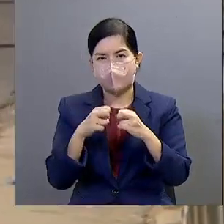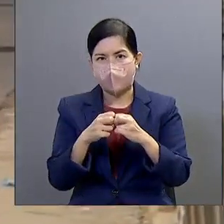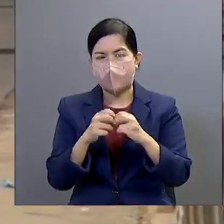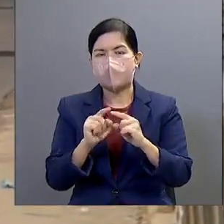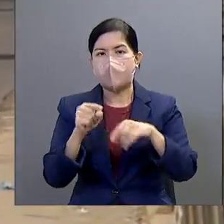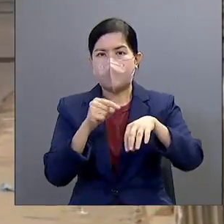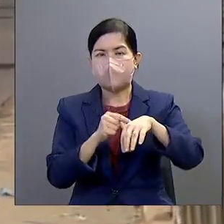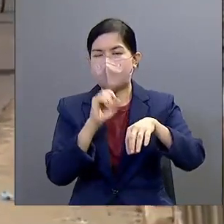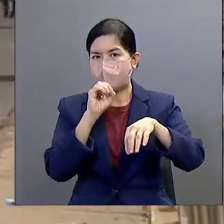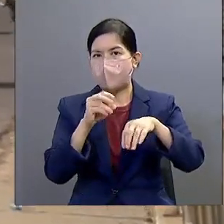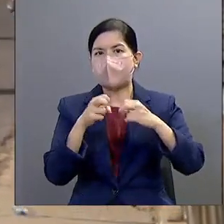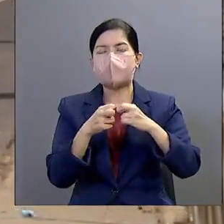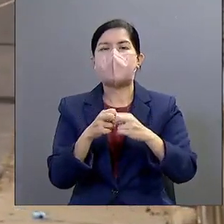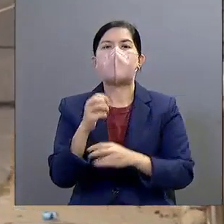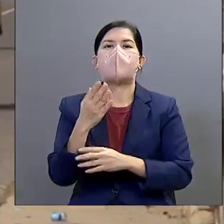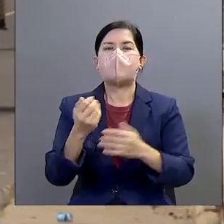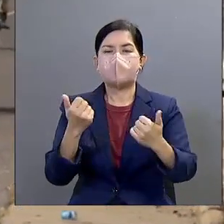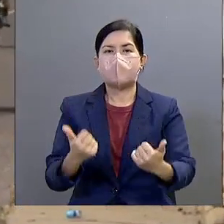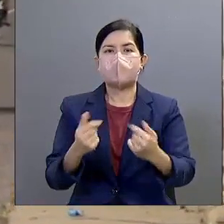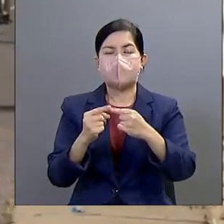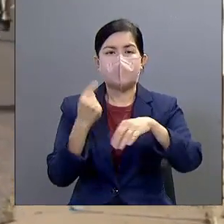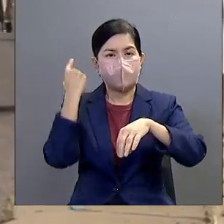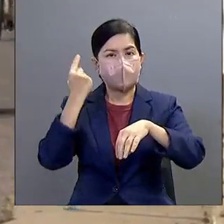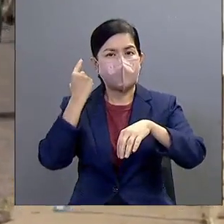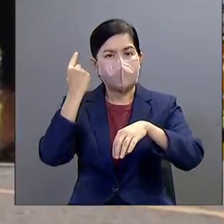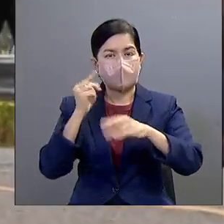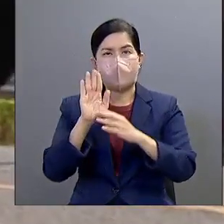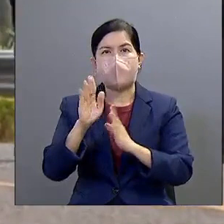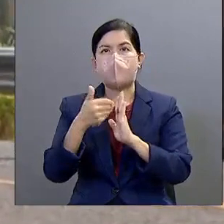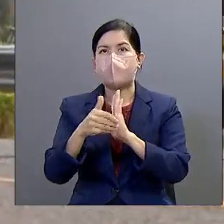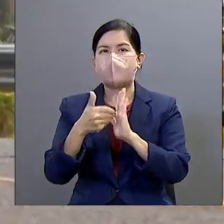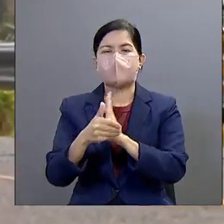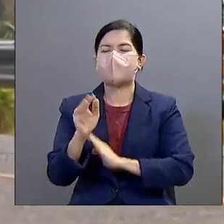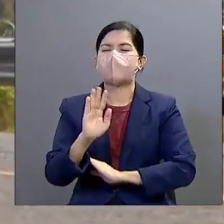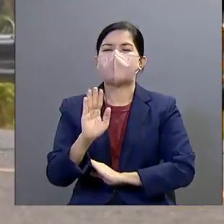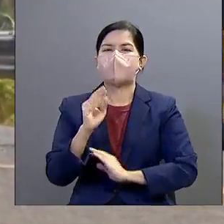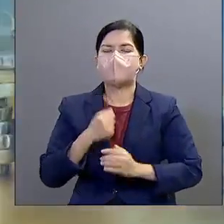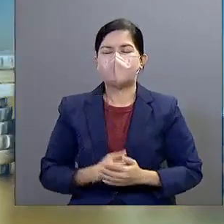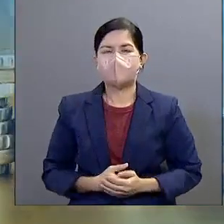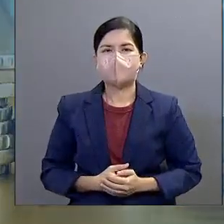เพราะว่าตอนนี้ไม่ใช่ฤดูท่องเที่ยวในภาคตะวันออกเฉียงเหนือที่เกิดปัญหาน้ำท่วมค่ะ